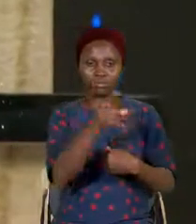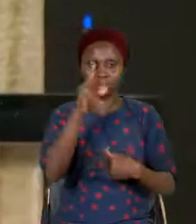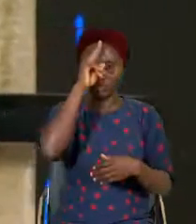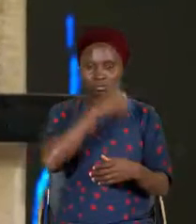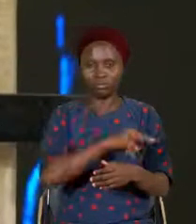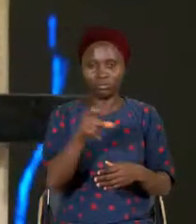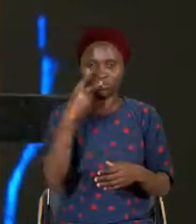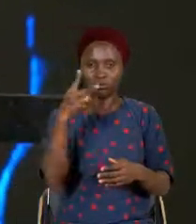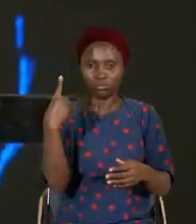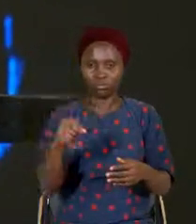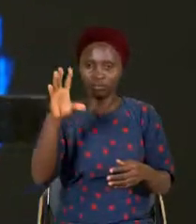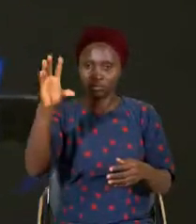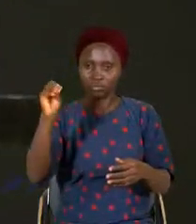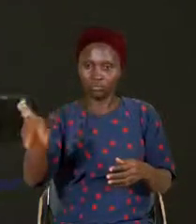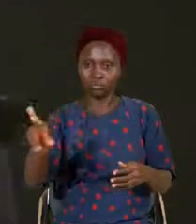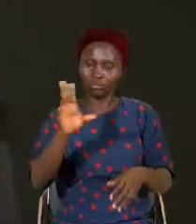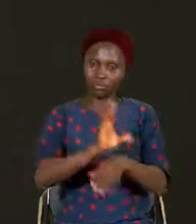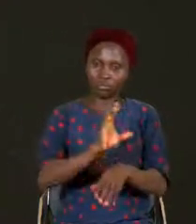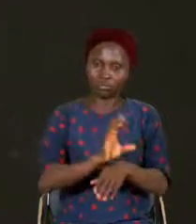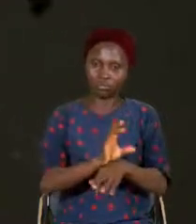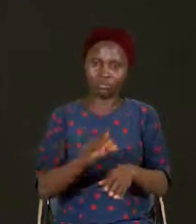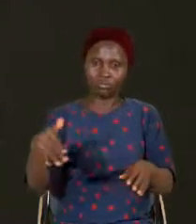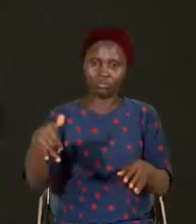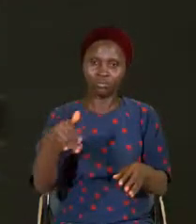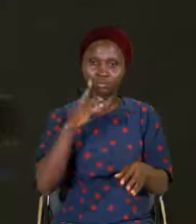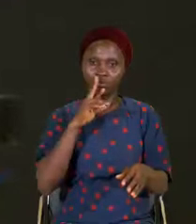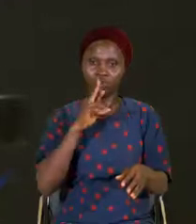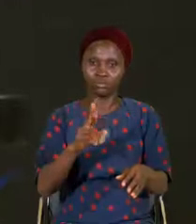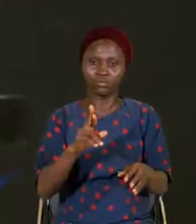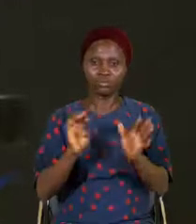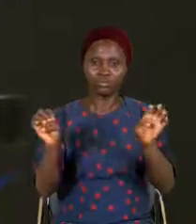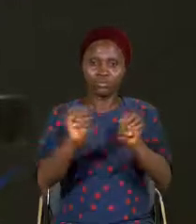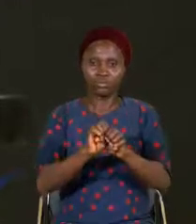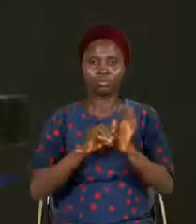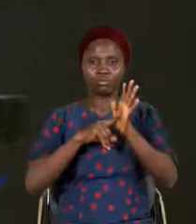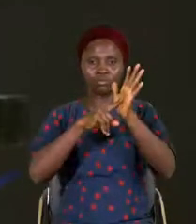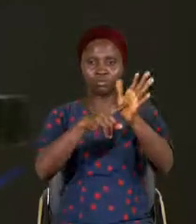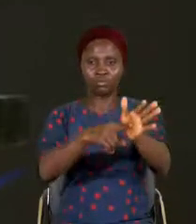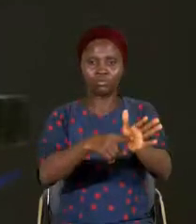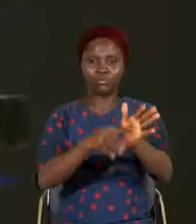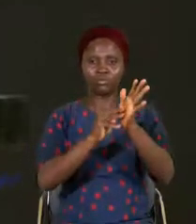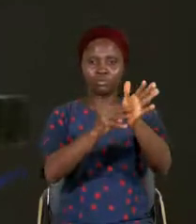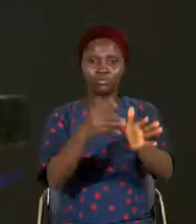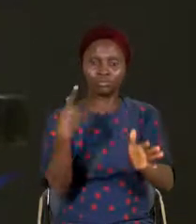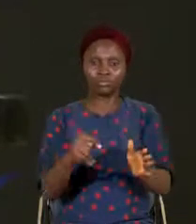dans l'ignorance. Vous voyez l'église de Corinthe, il manifestait même les dons de l'esprit.